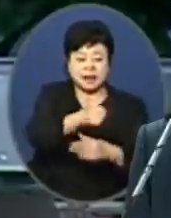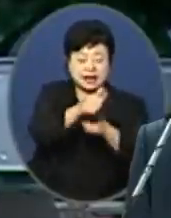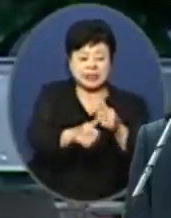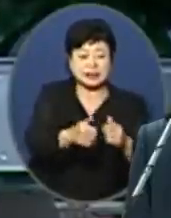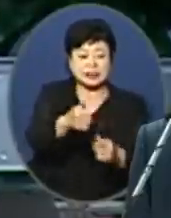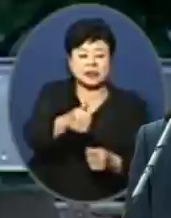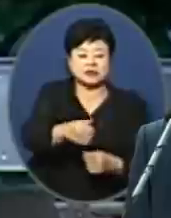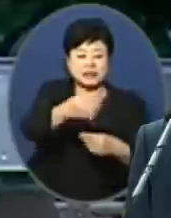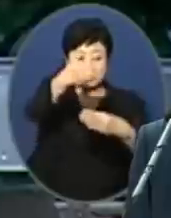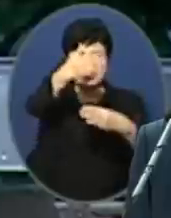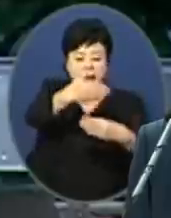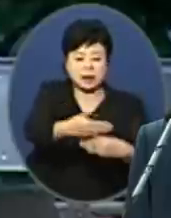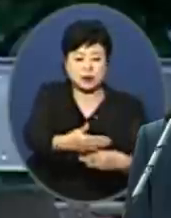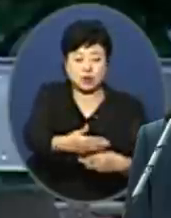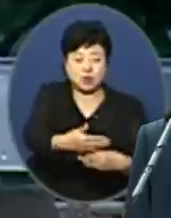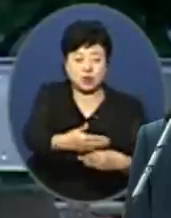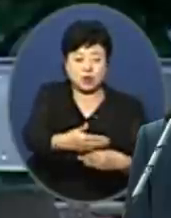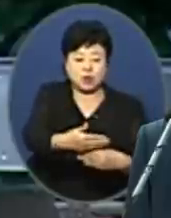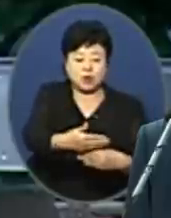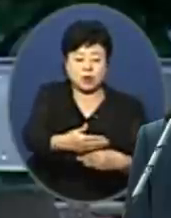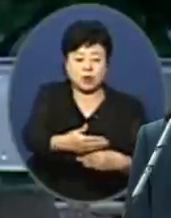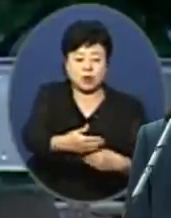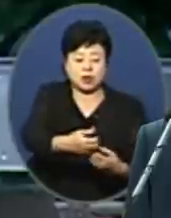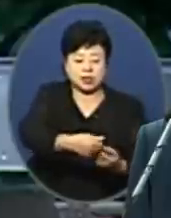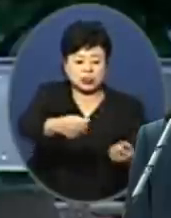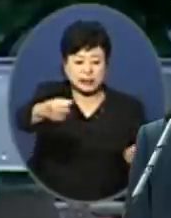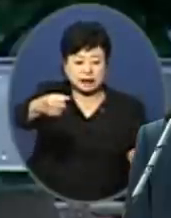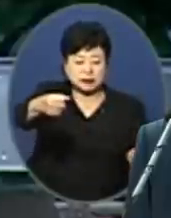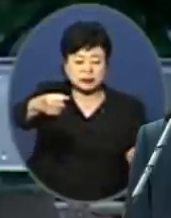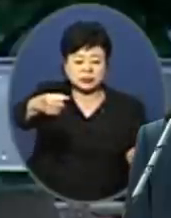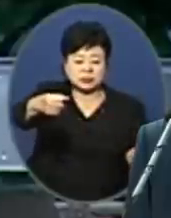하나님과 우리 사이에 격리된 것을